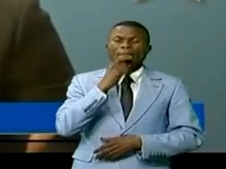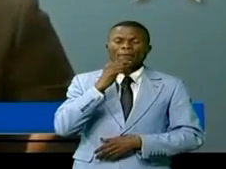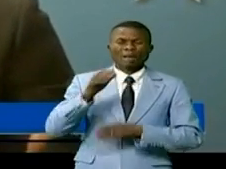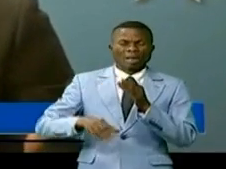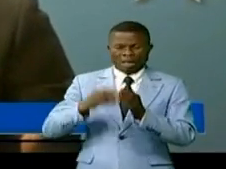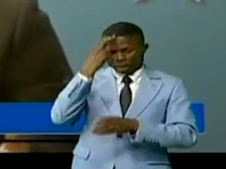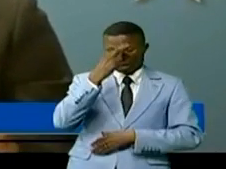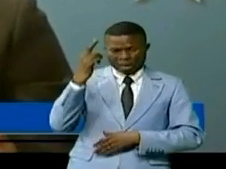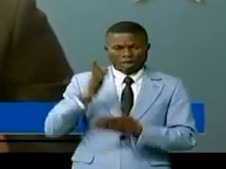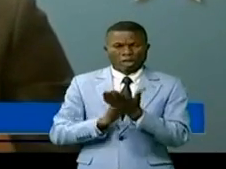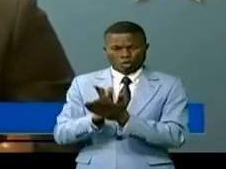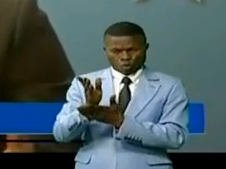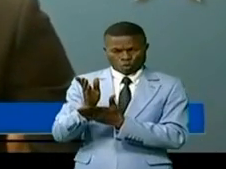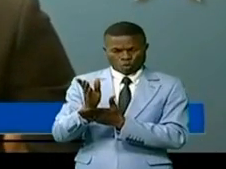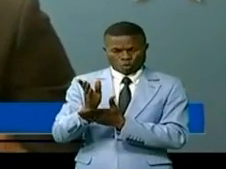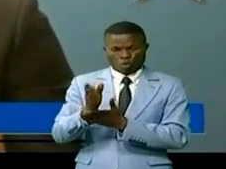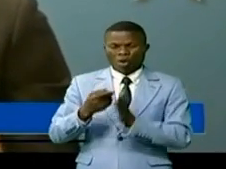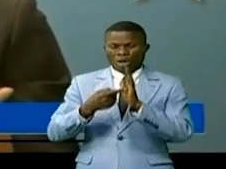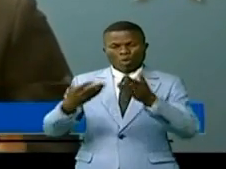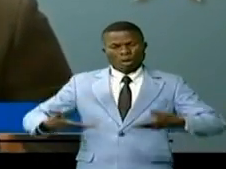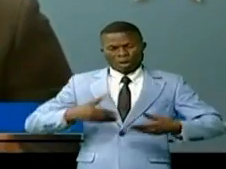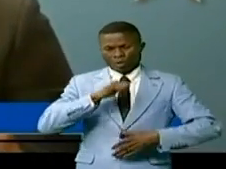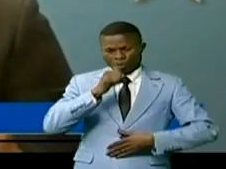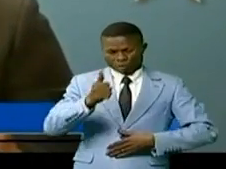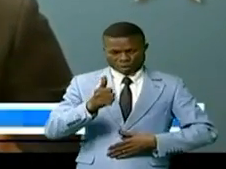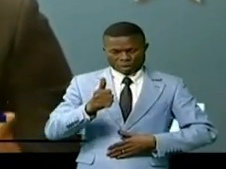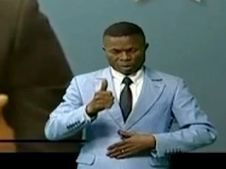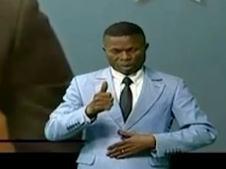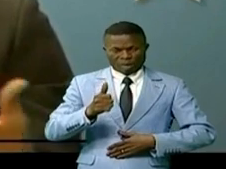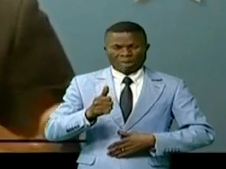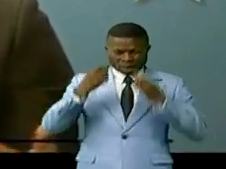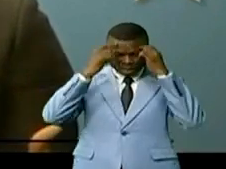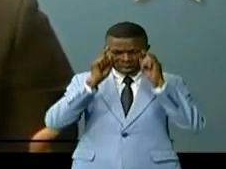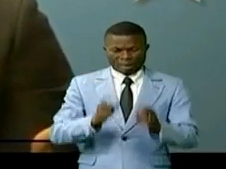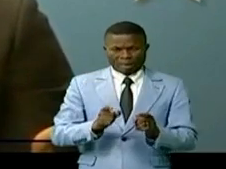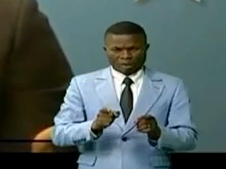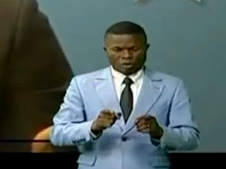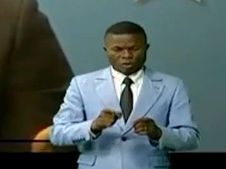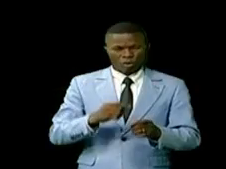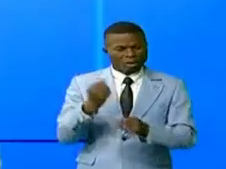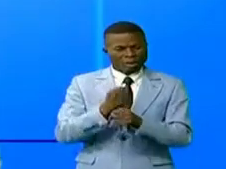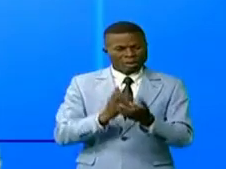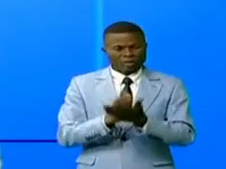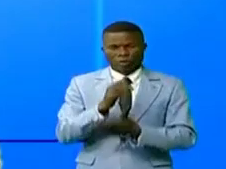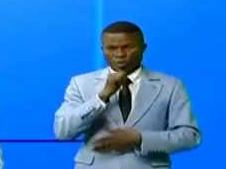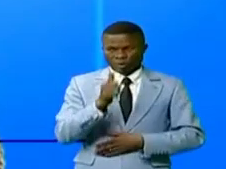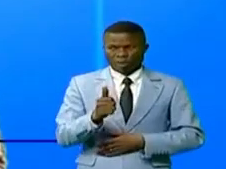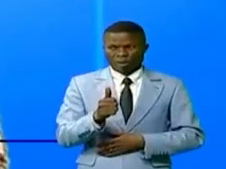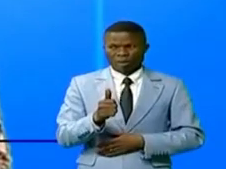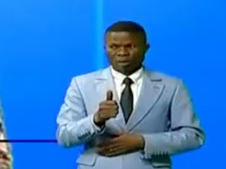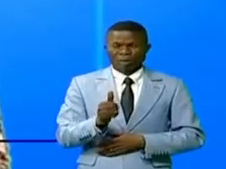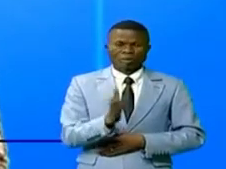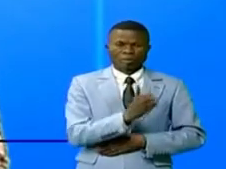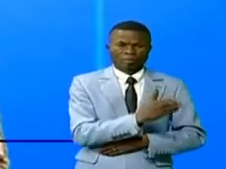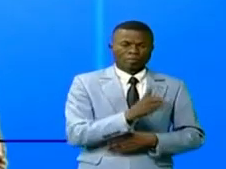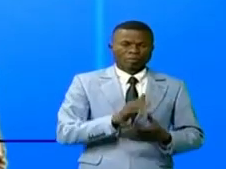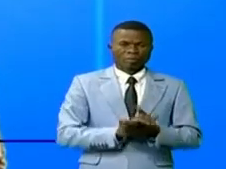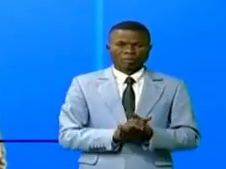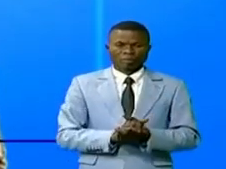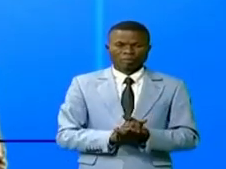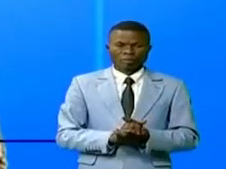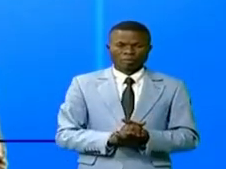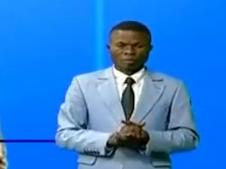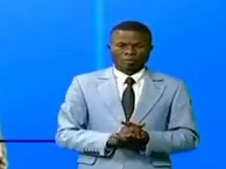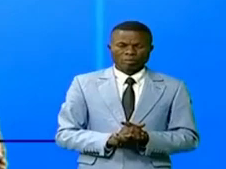droit d'exprimer leur mécontentement sur un processus qui n'a pas bien fonctionné. À Glasgow,